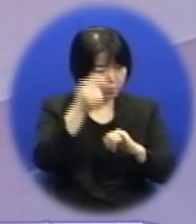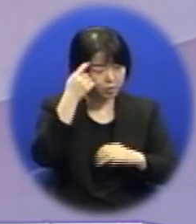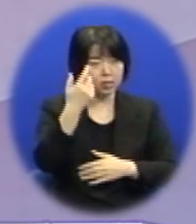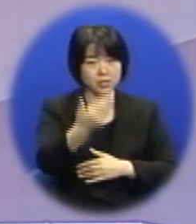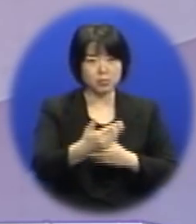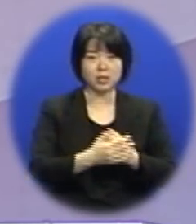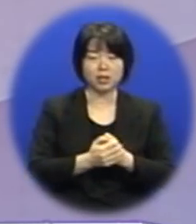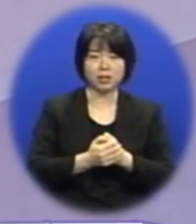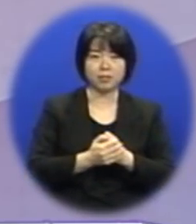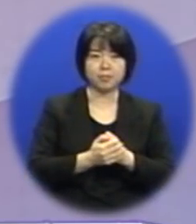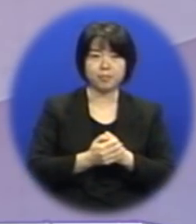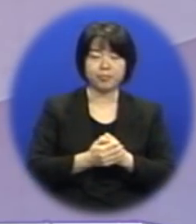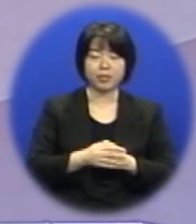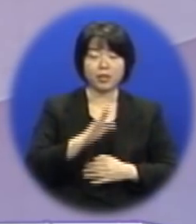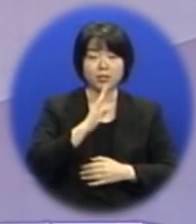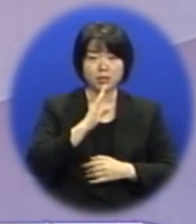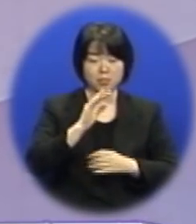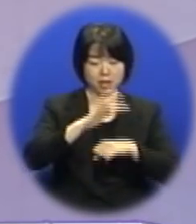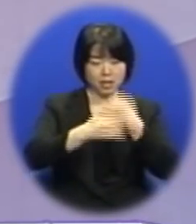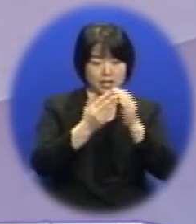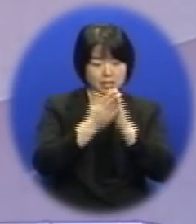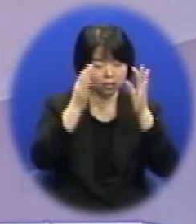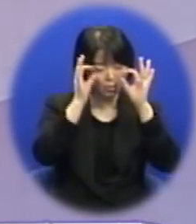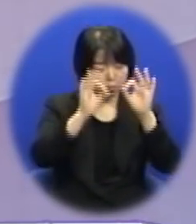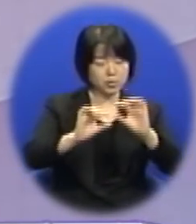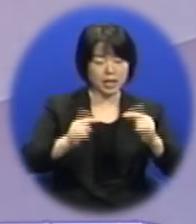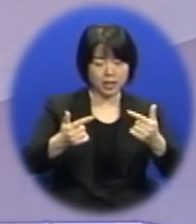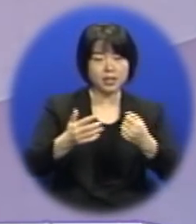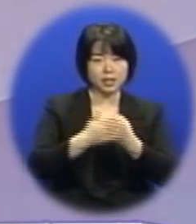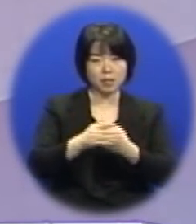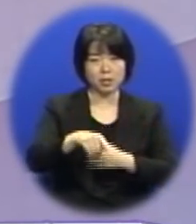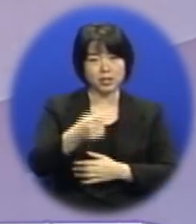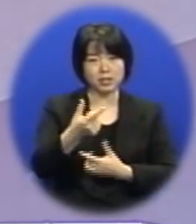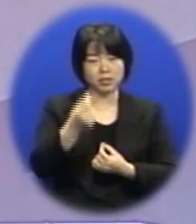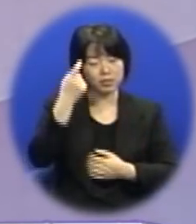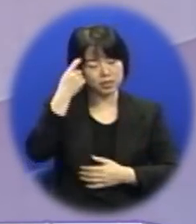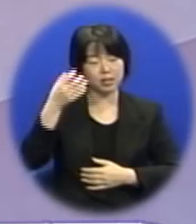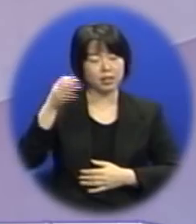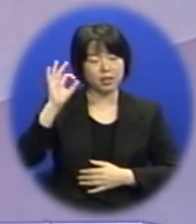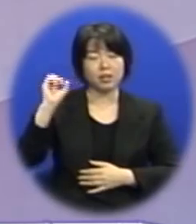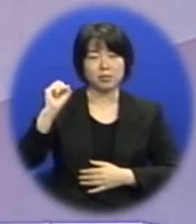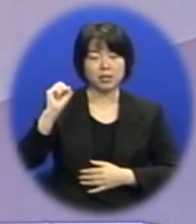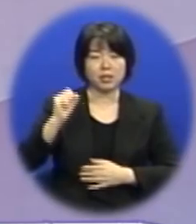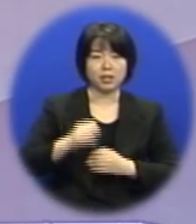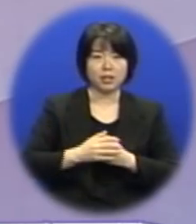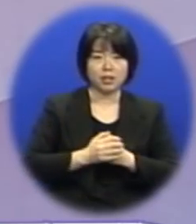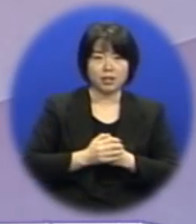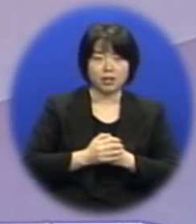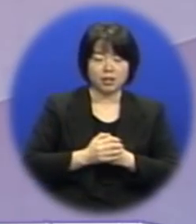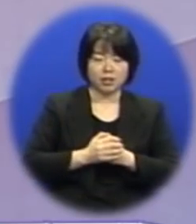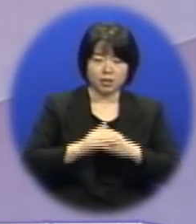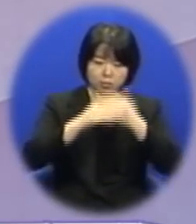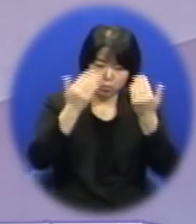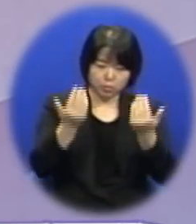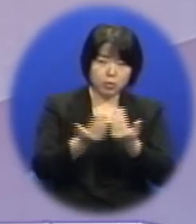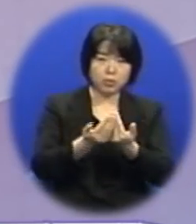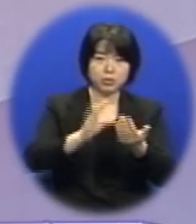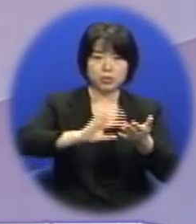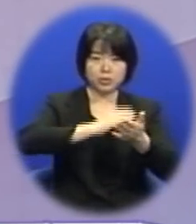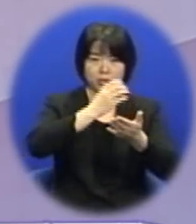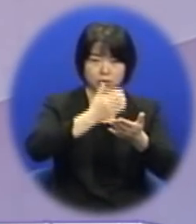참 성경을 안 보니까 그렇게 생각하는 거죠. 예수 그리스도 안에서 분명히 말씀하셨어요.